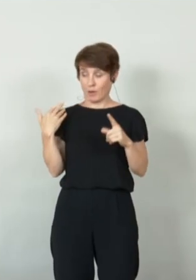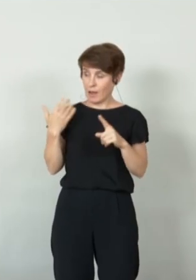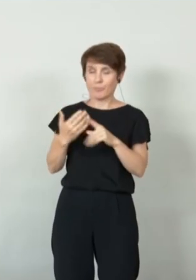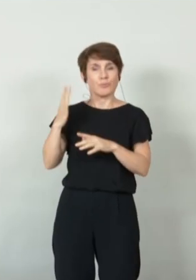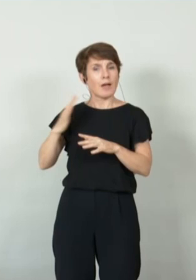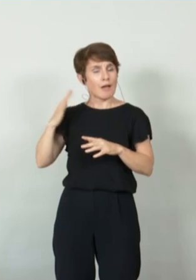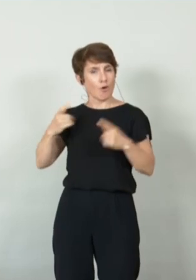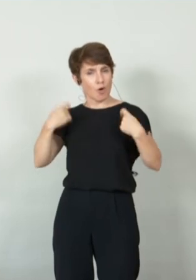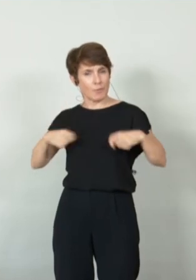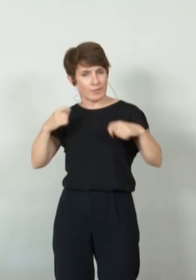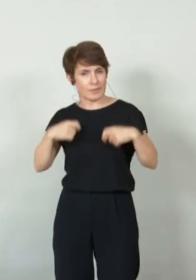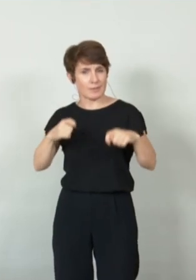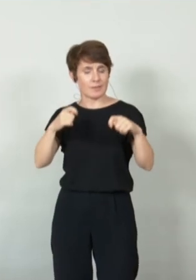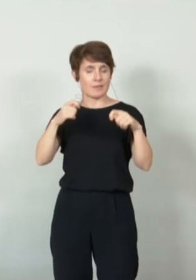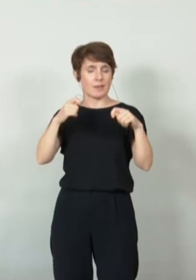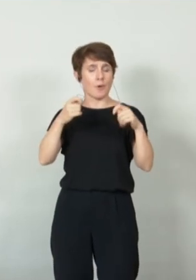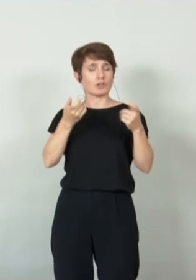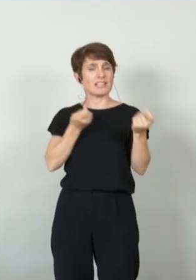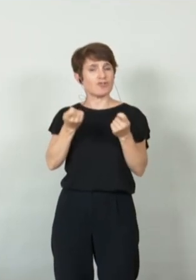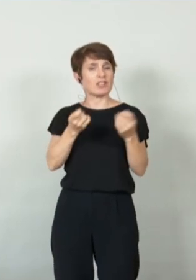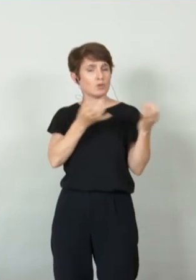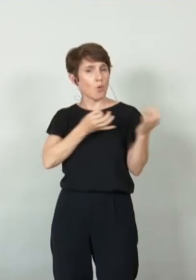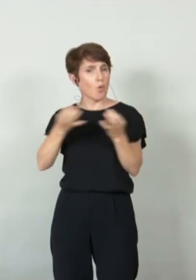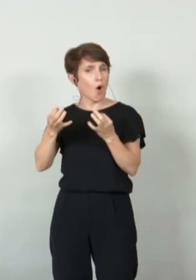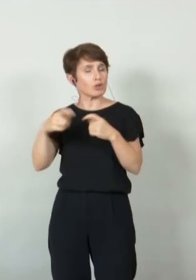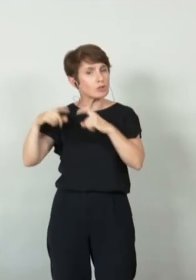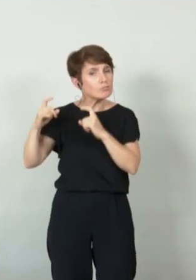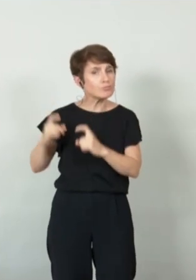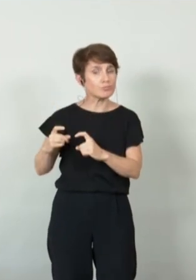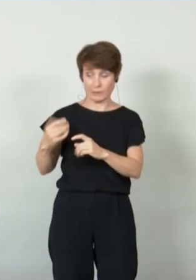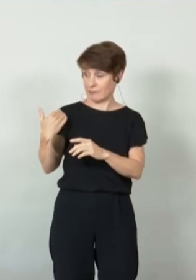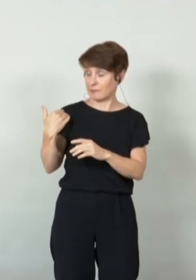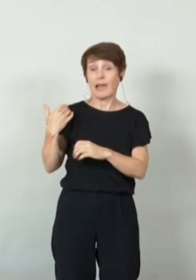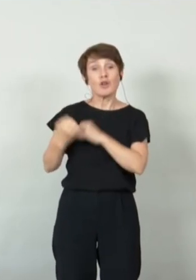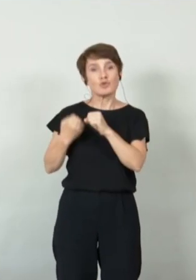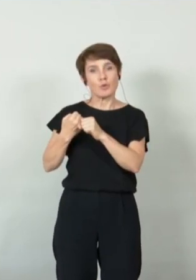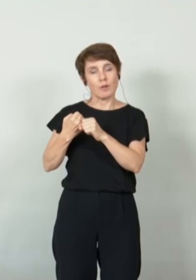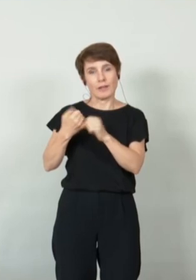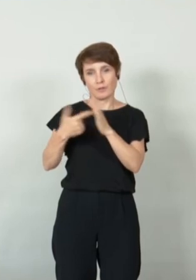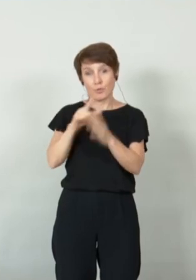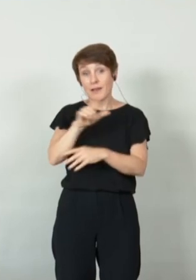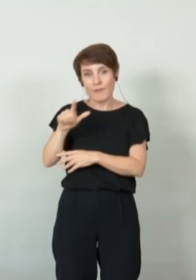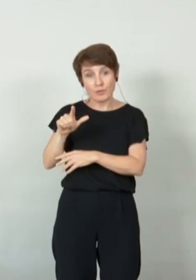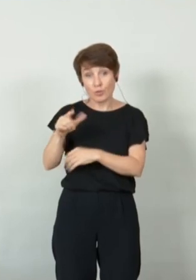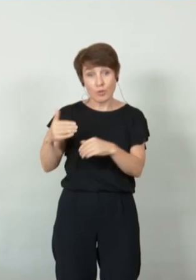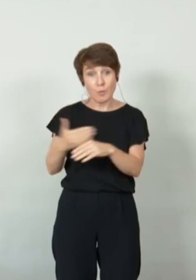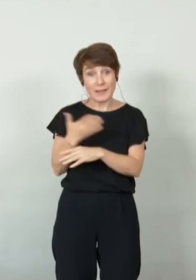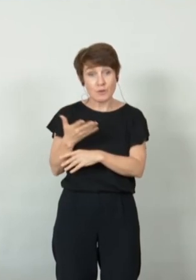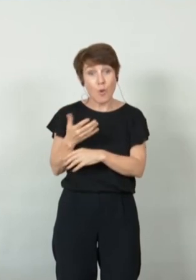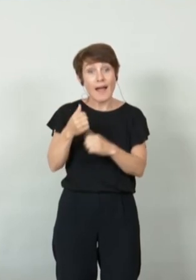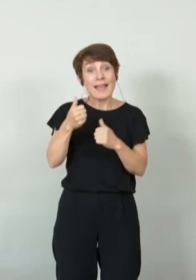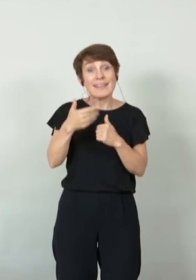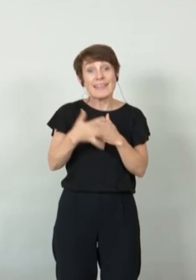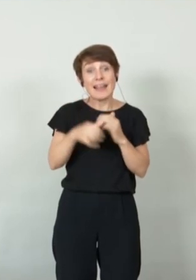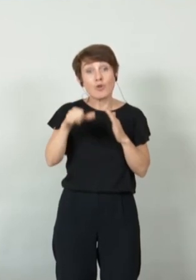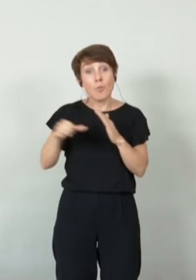inférieures à deux pourcents d'une année sur l'autre en 2022 et en raison des événements que nous connaissons tous il n'aura suffit que de quelques mois pour